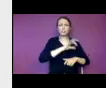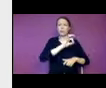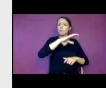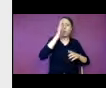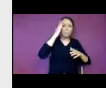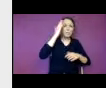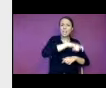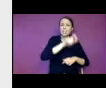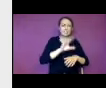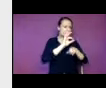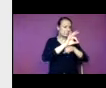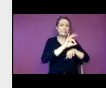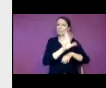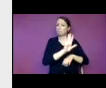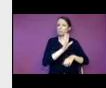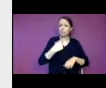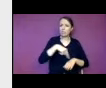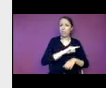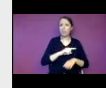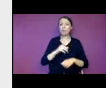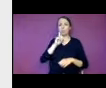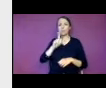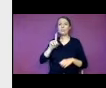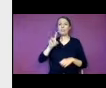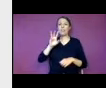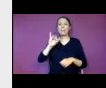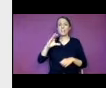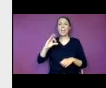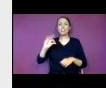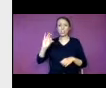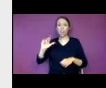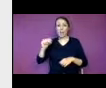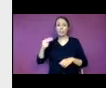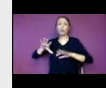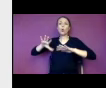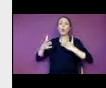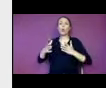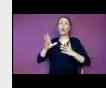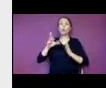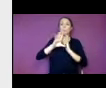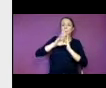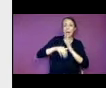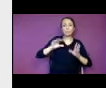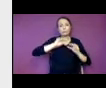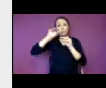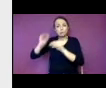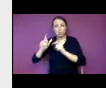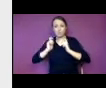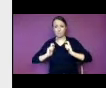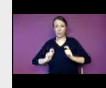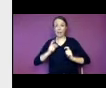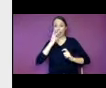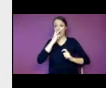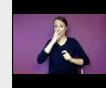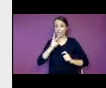raczej Wieśland był o mieście niż o wsi, ale wydaje nam się, że widzimy duże napięcie pomiędzy tożsamością